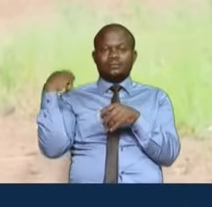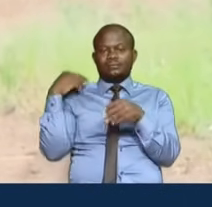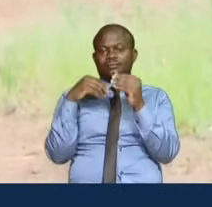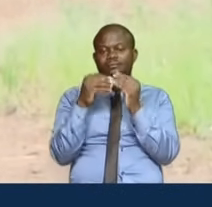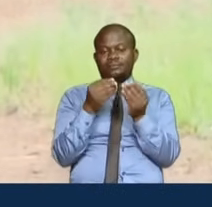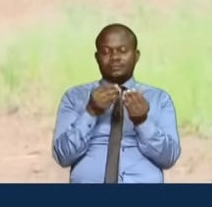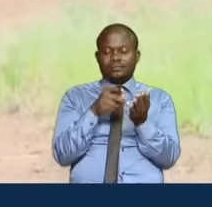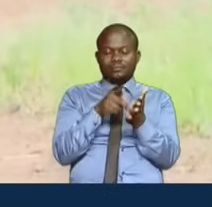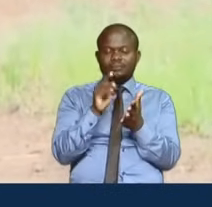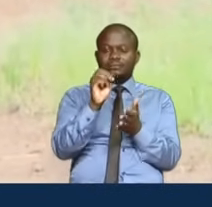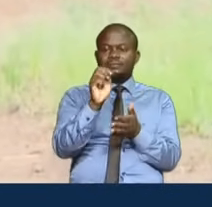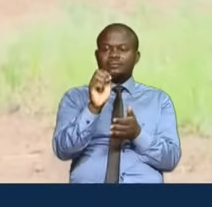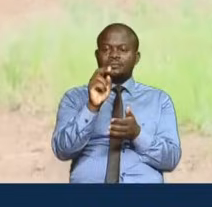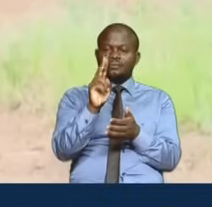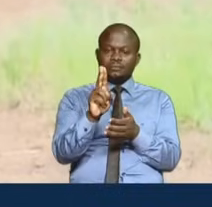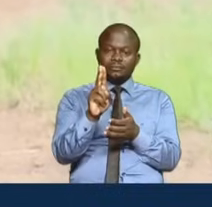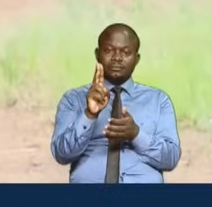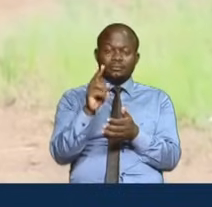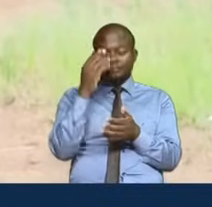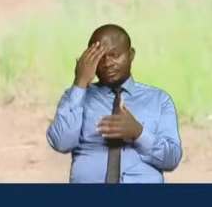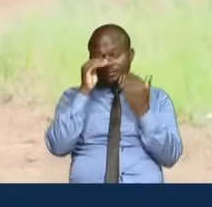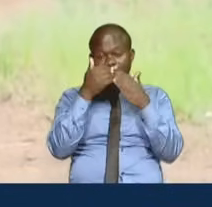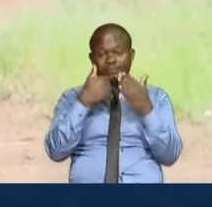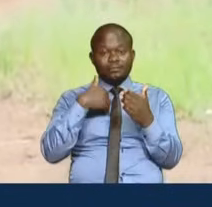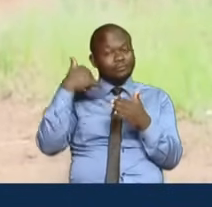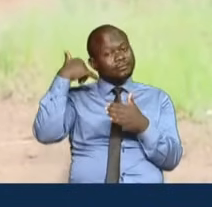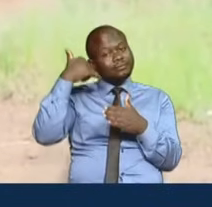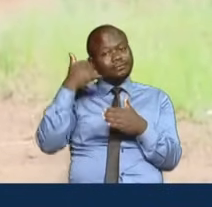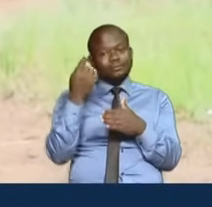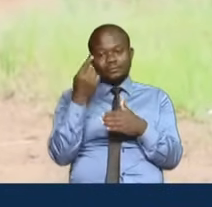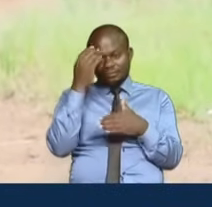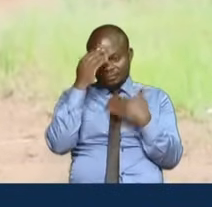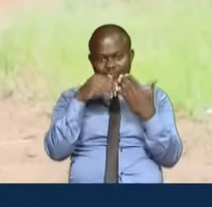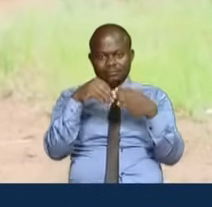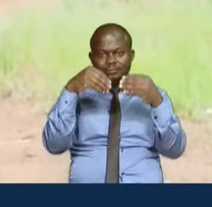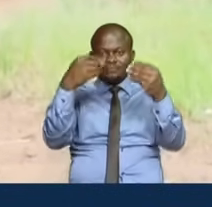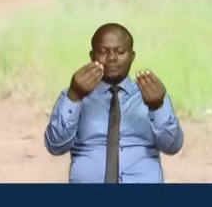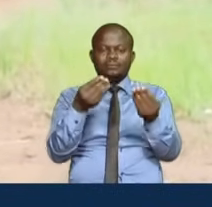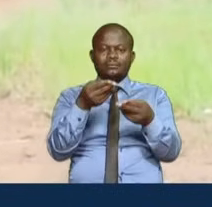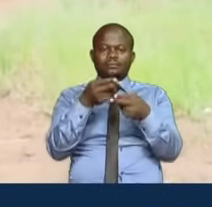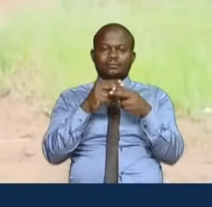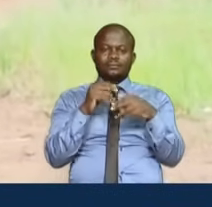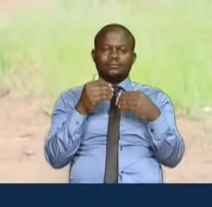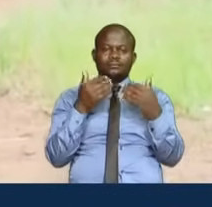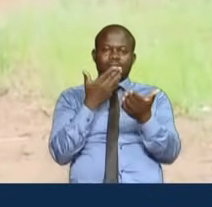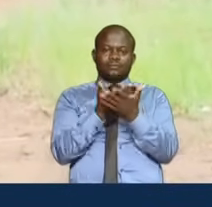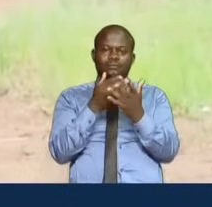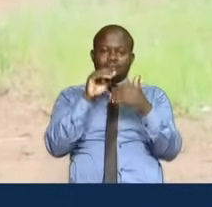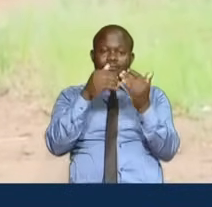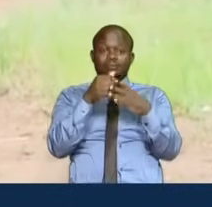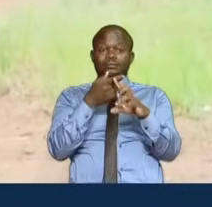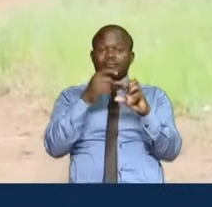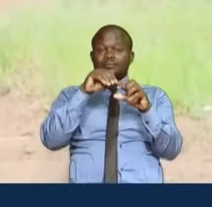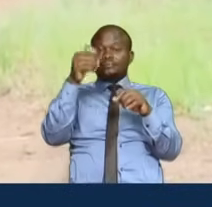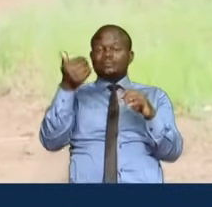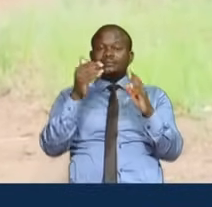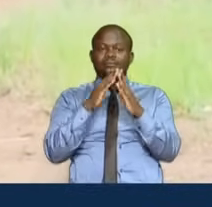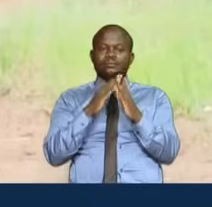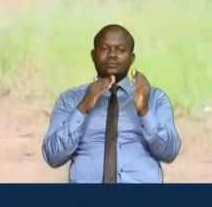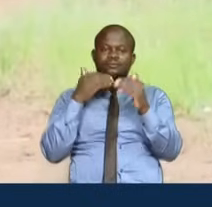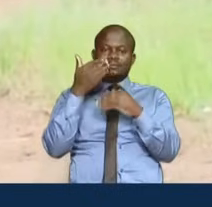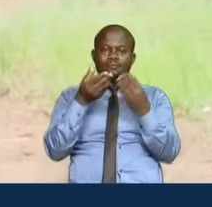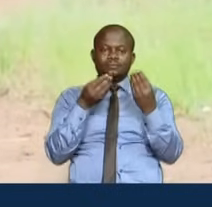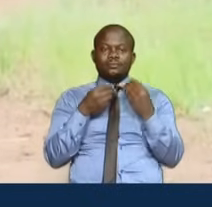ariko kubera ko mfite telefoni imwe, kugira ngo ngiye gutanga amayinite cyangwa kubikurira umuntu bisaba ngo abe yaturutse mu wundi mudugudu, njyewe